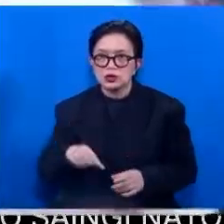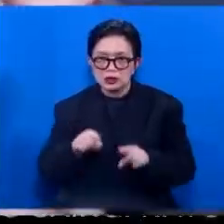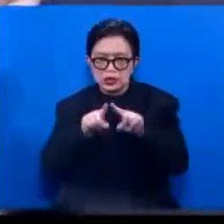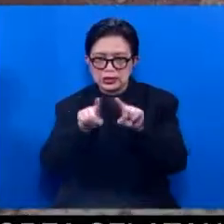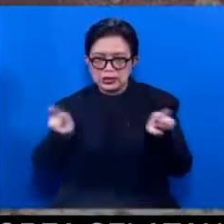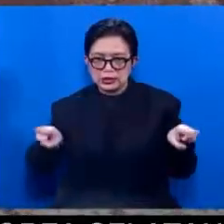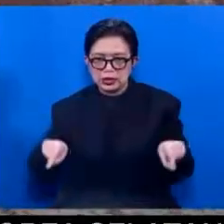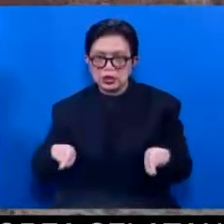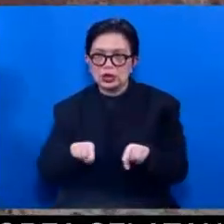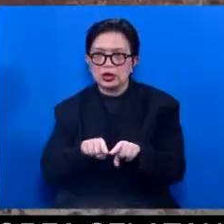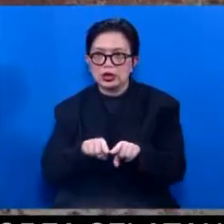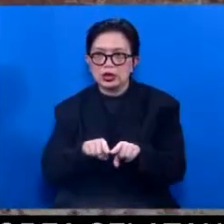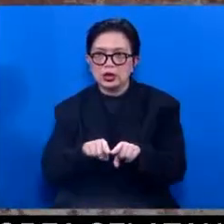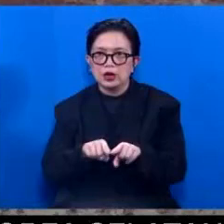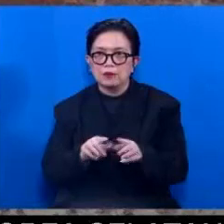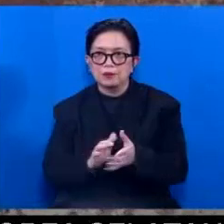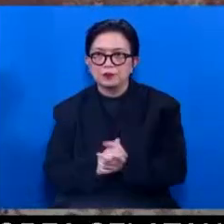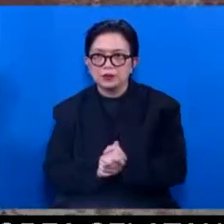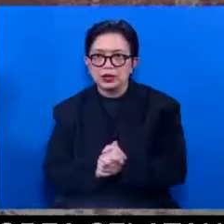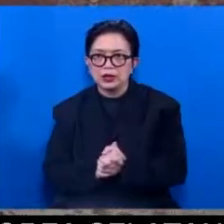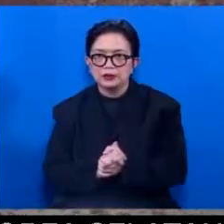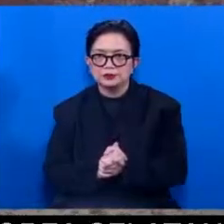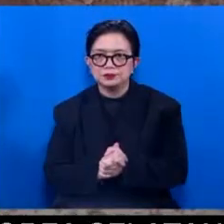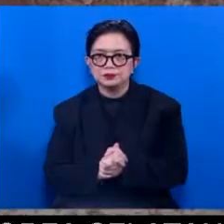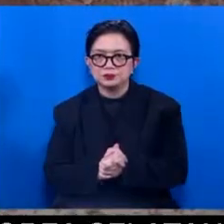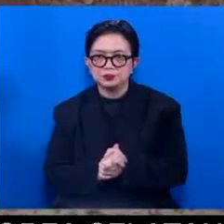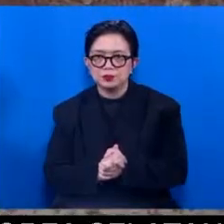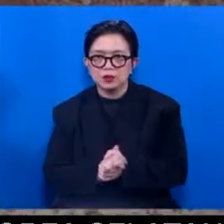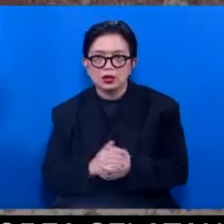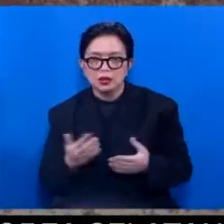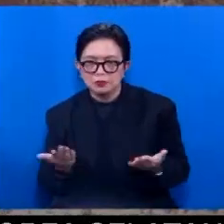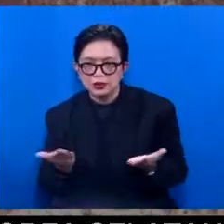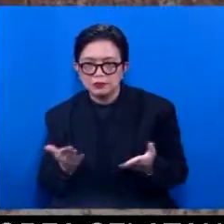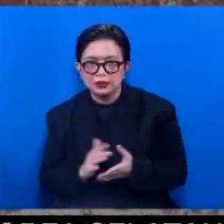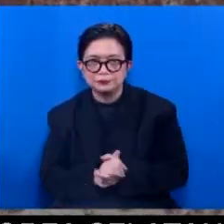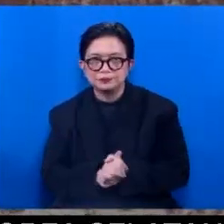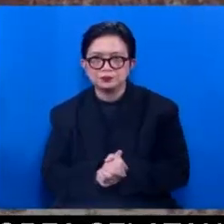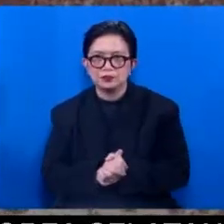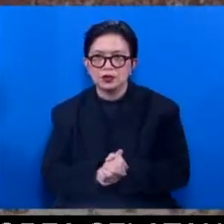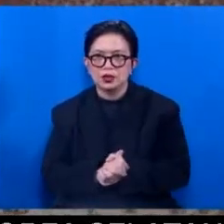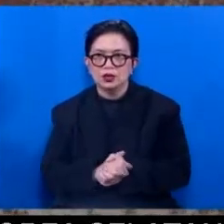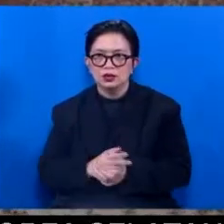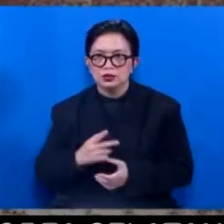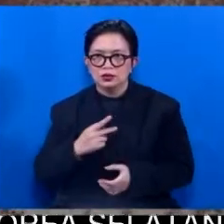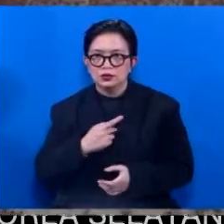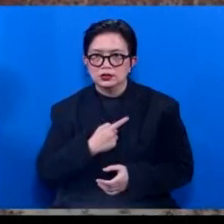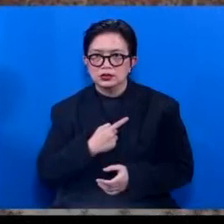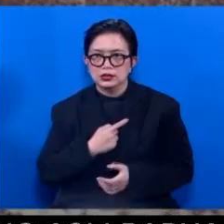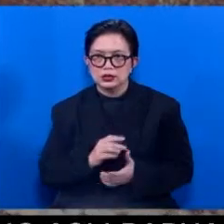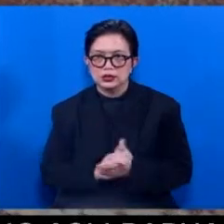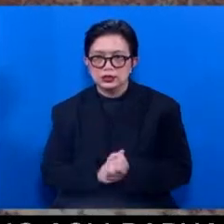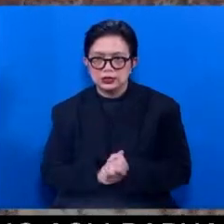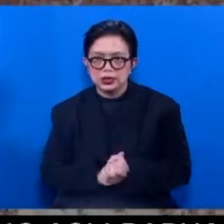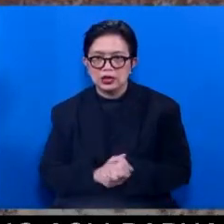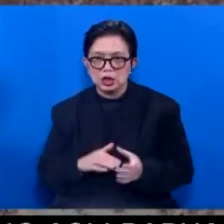Februari. Ribuan dos, itu bagaimana distribusinya? Kita kan di sini mengeluarkan barang berdasarkan orderan